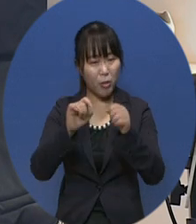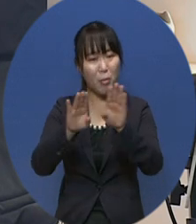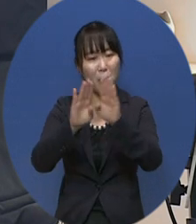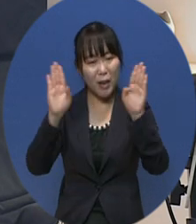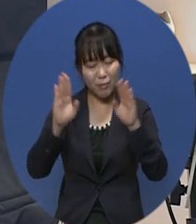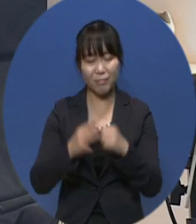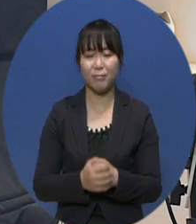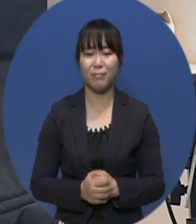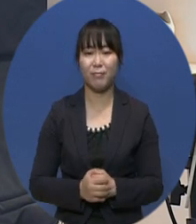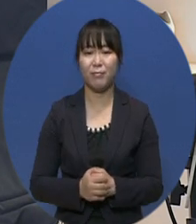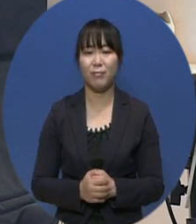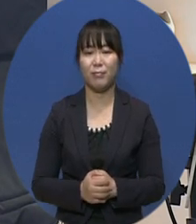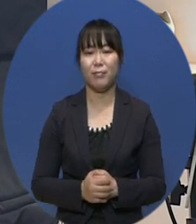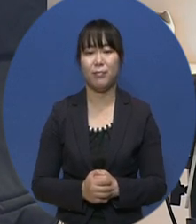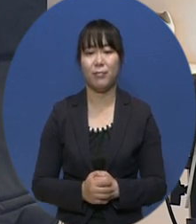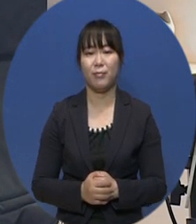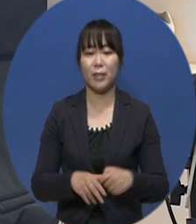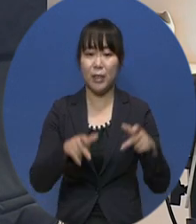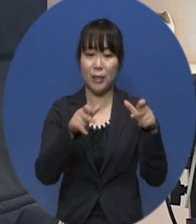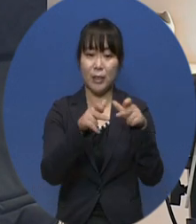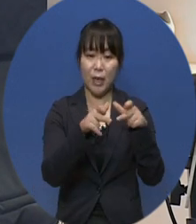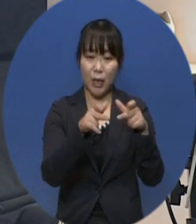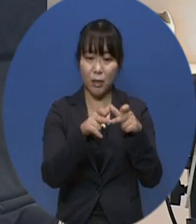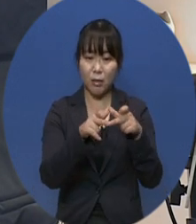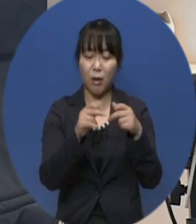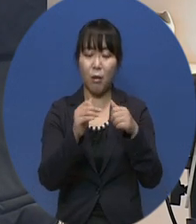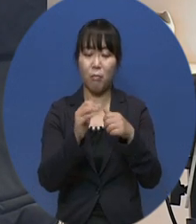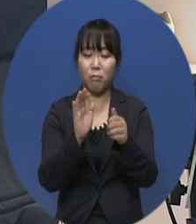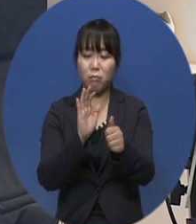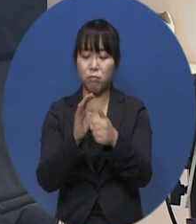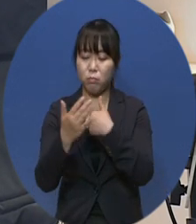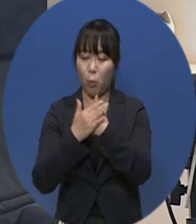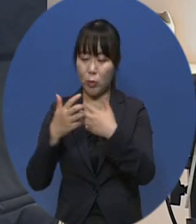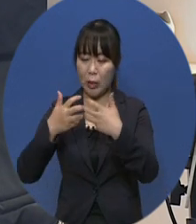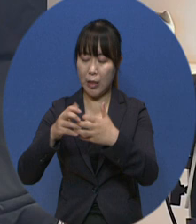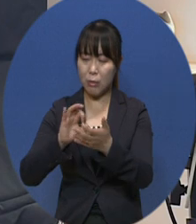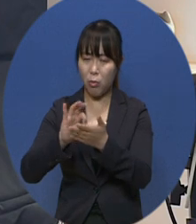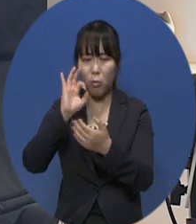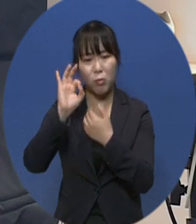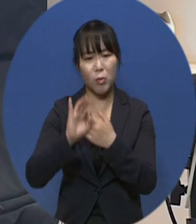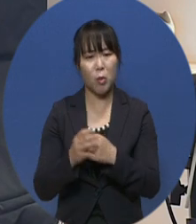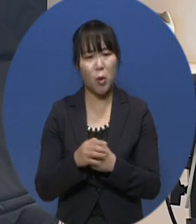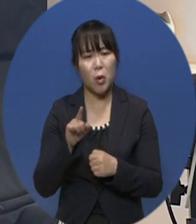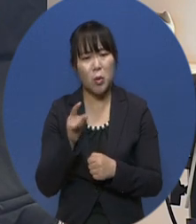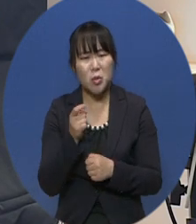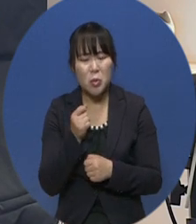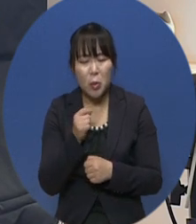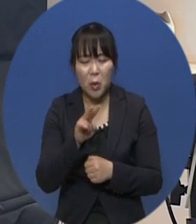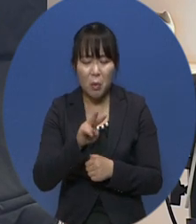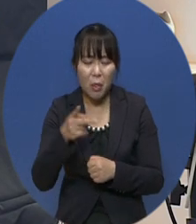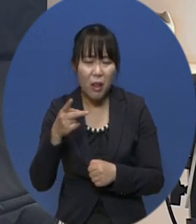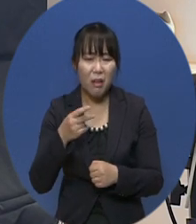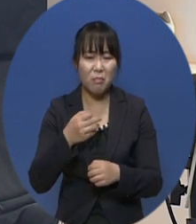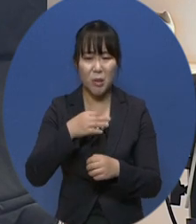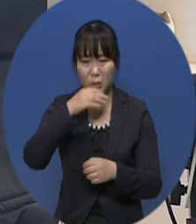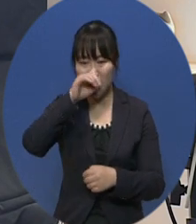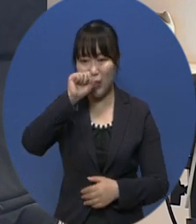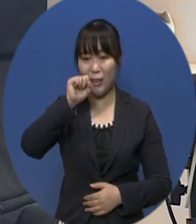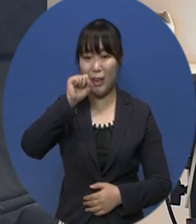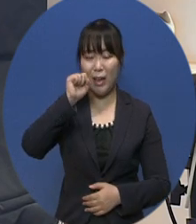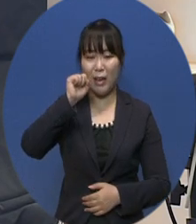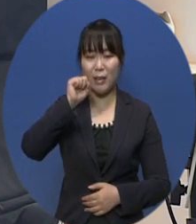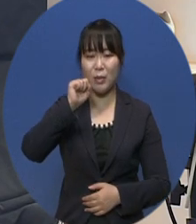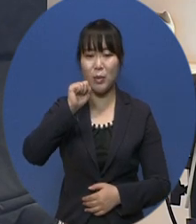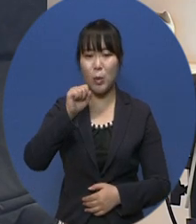하는데요. 네. 이제 이 장애가 있는 분들이 보조기를 사용하다 보면 네. 아, 요 보조기를 이렇게 고치면 참 좋겠다.